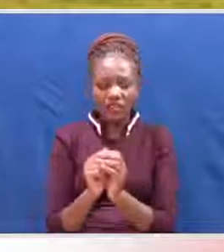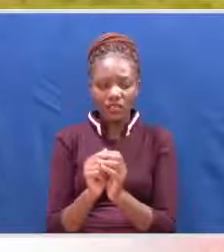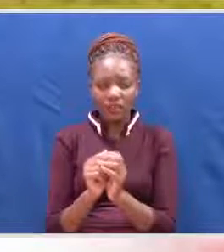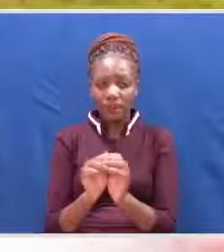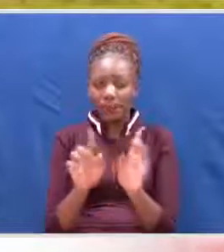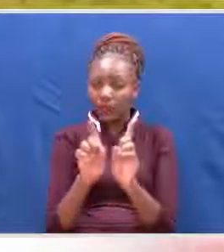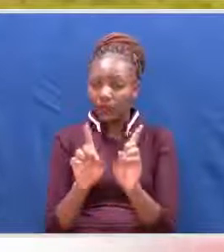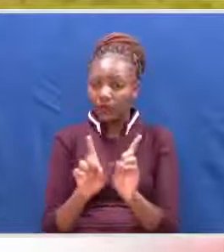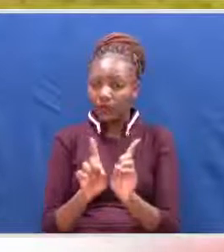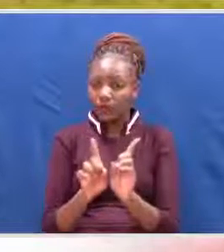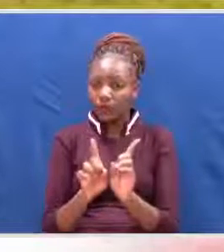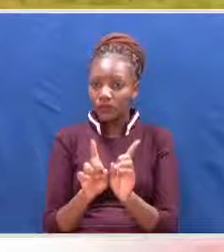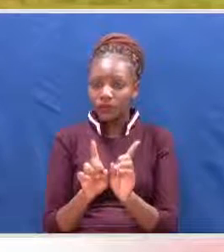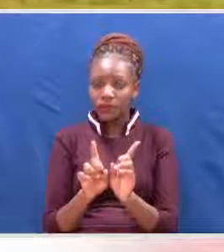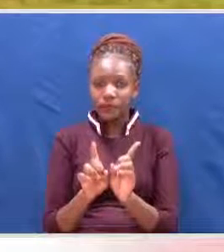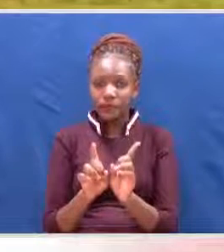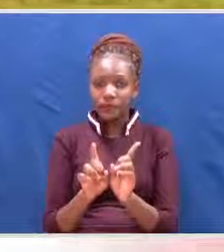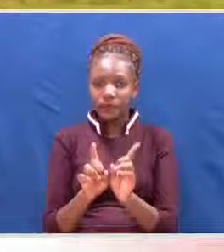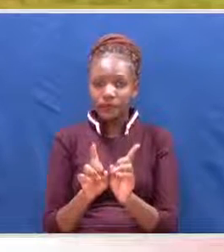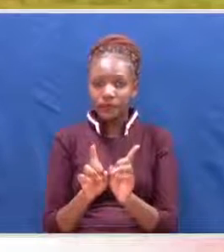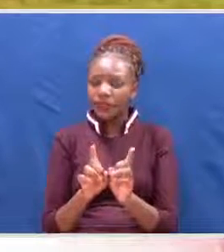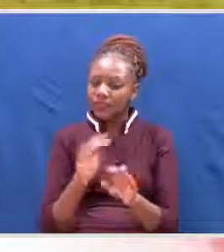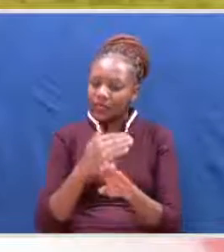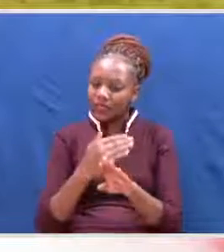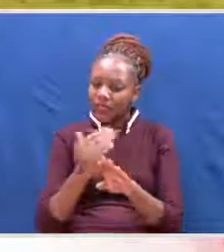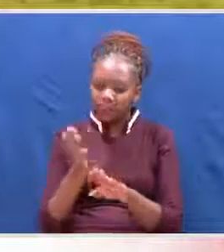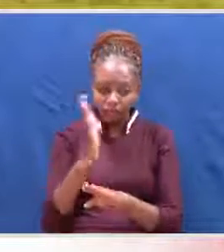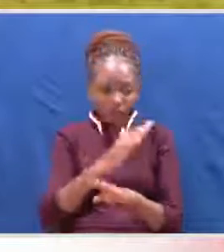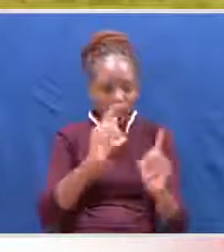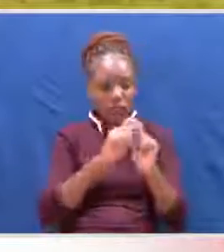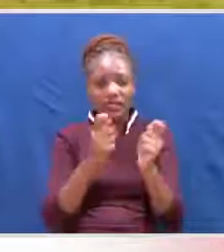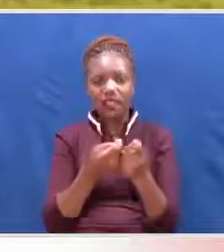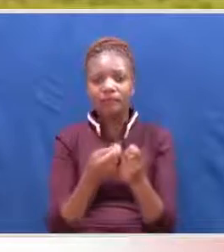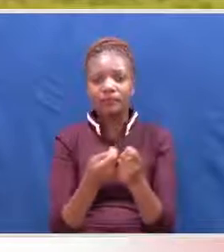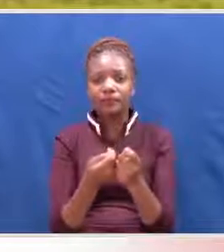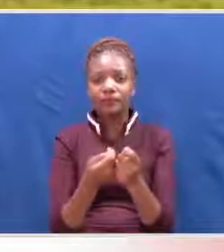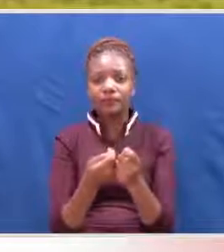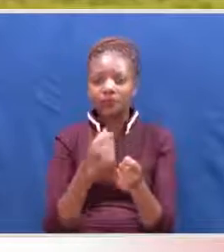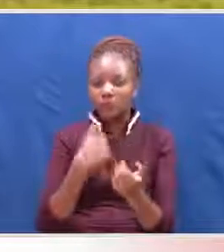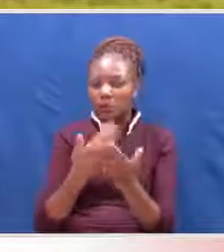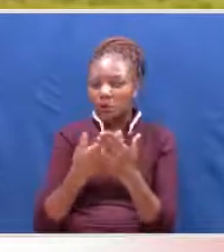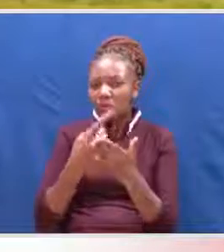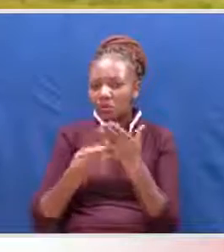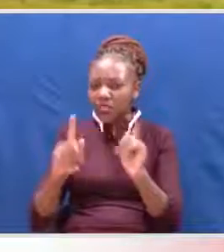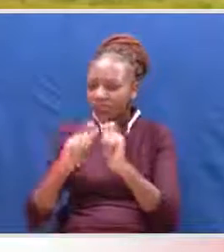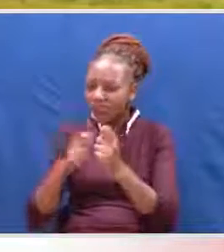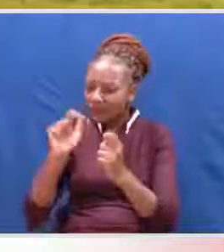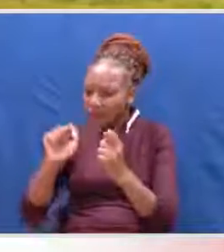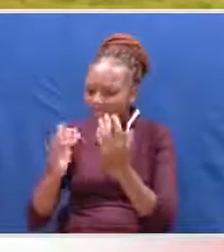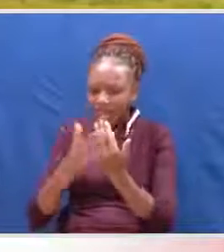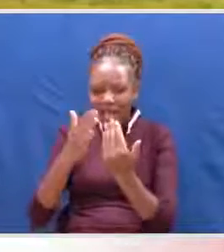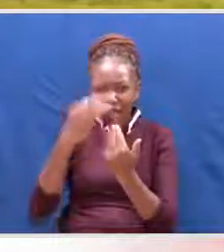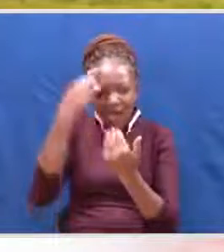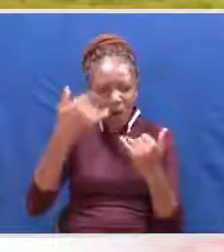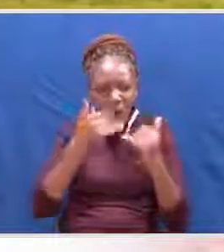mpaka kurudi kwake unapata maybe itamchukua muda sana, unaona. So vilabu lazima ziangalie maslahi ya wachezaji kwa sababu hao wachezaji kwanza ni wenu,